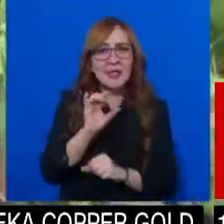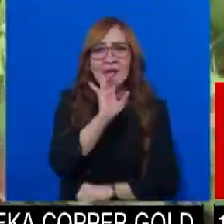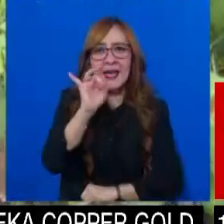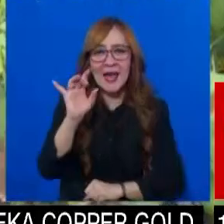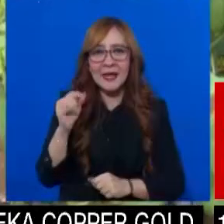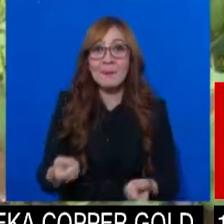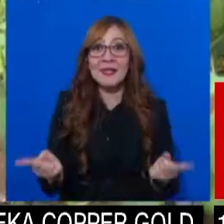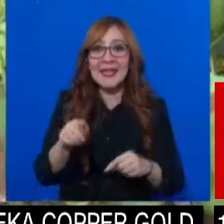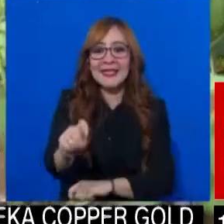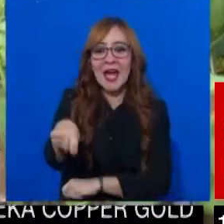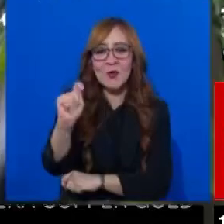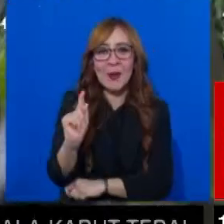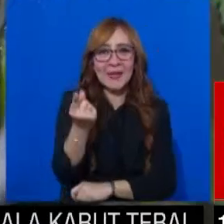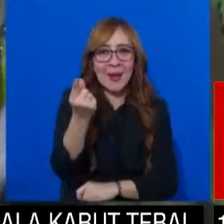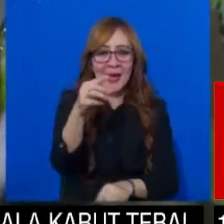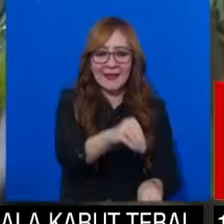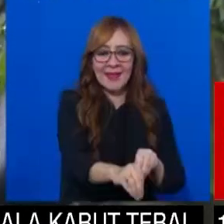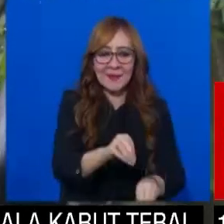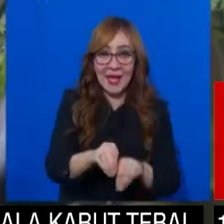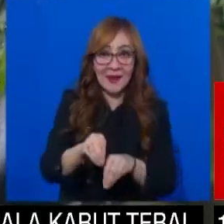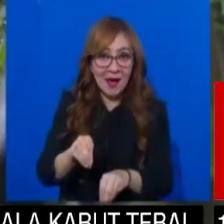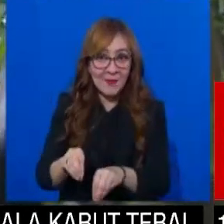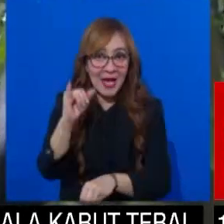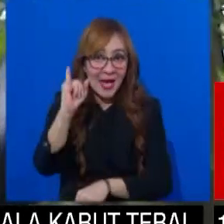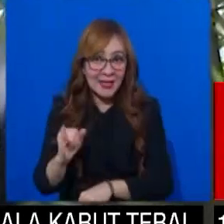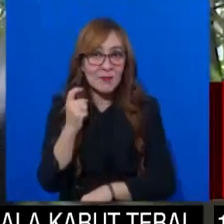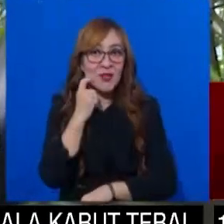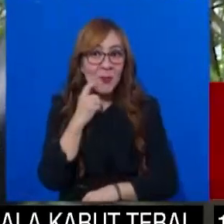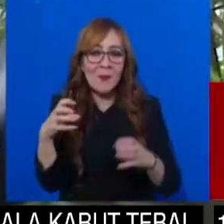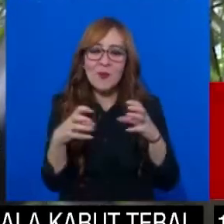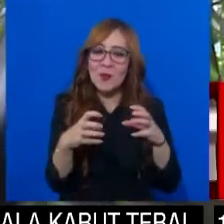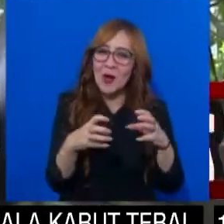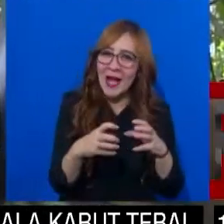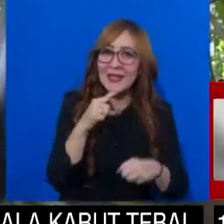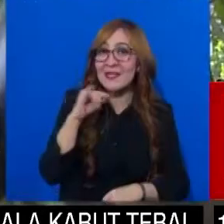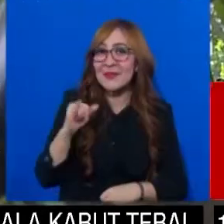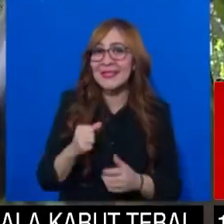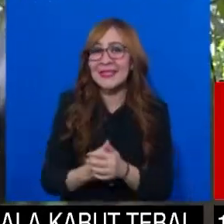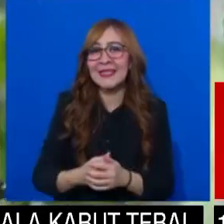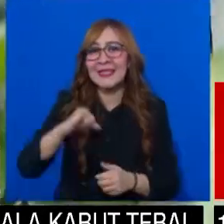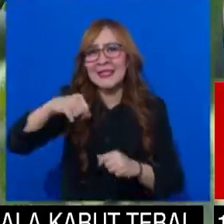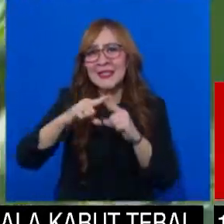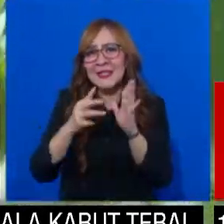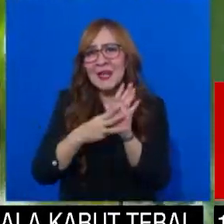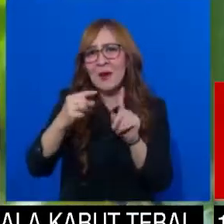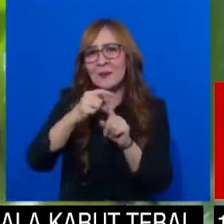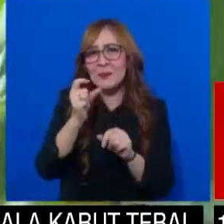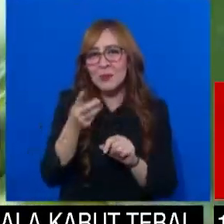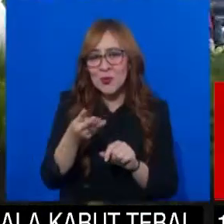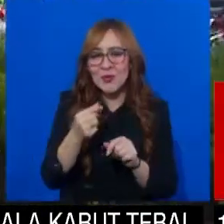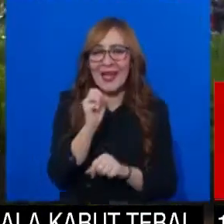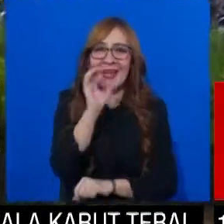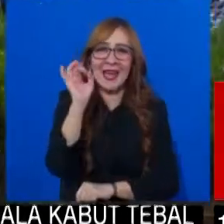sayuran pertama ditanam Harun. Setelah itu barulah mencoba tanaman buah-buahan seperti jambu, jeruk, dan buah anggur.